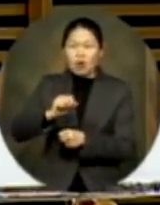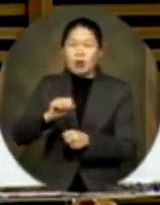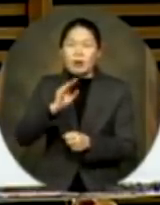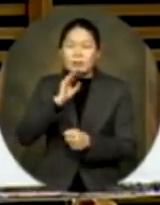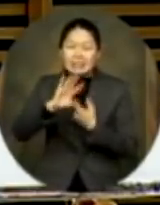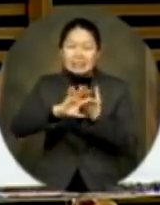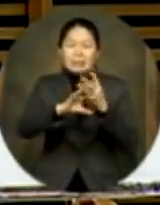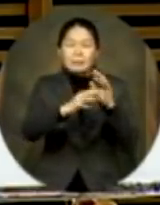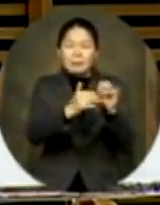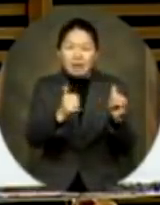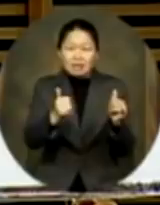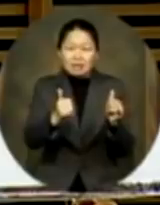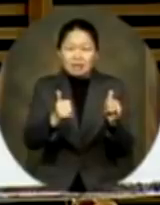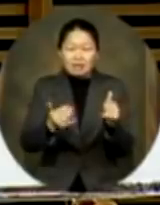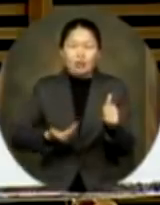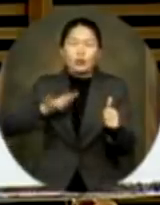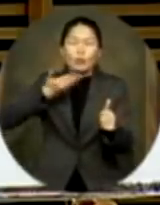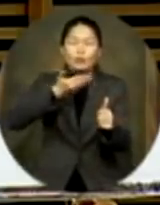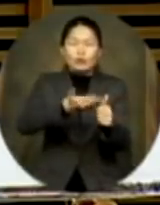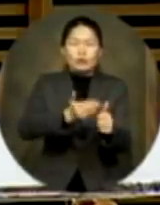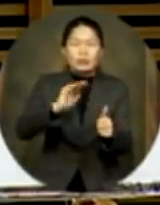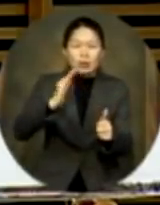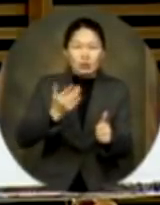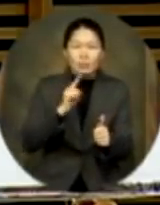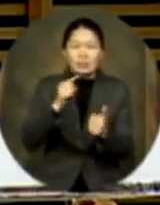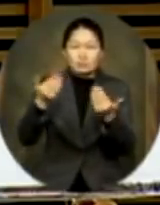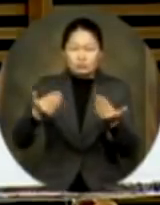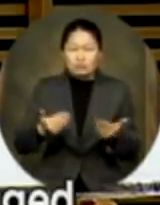넘겨 지게 될 것이라고 말씀하셨습니다